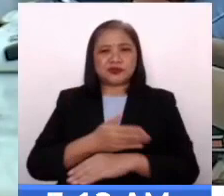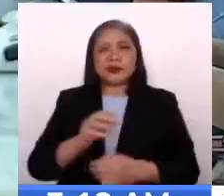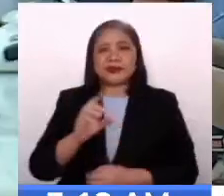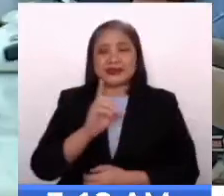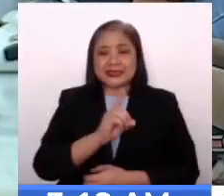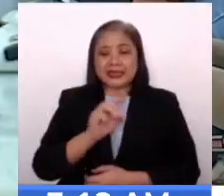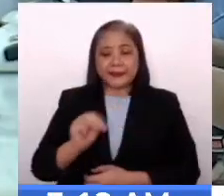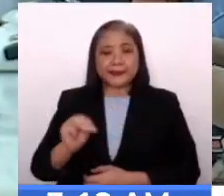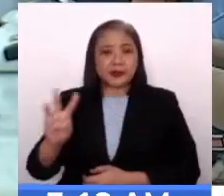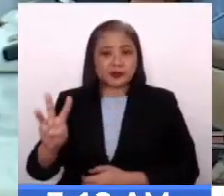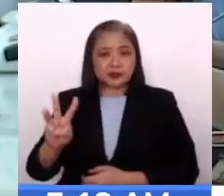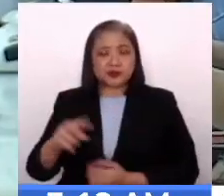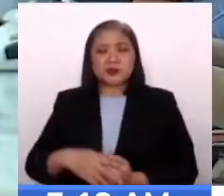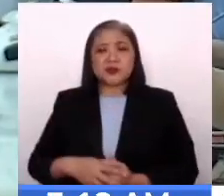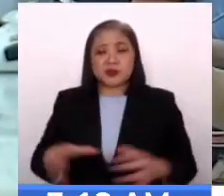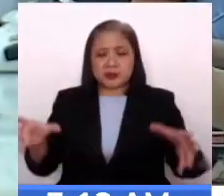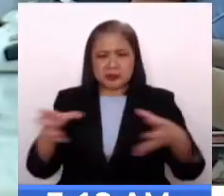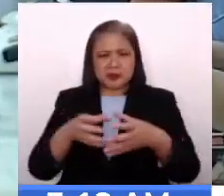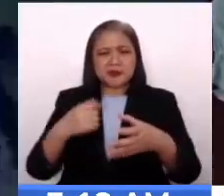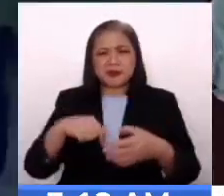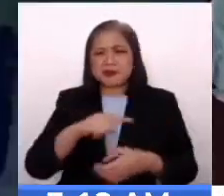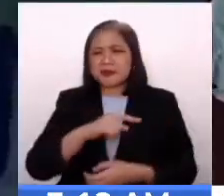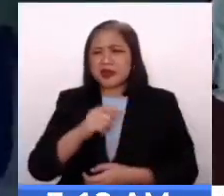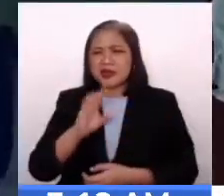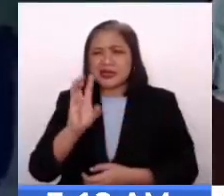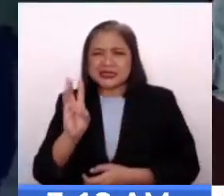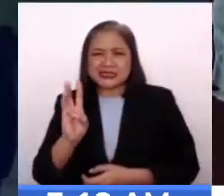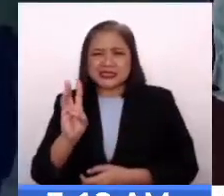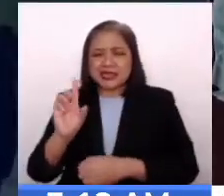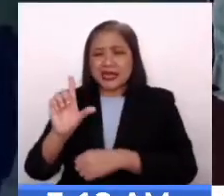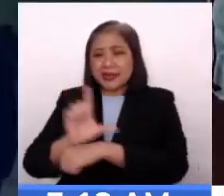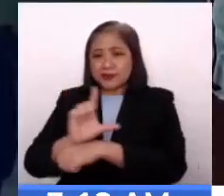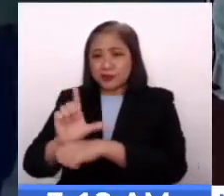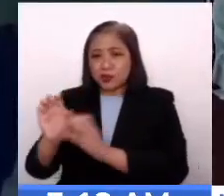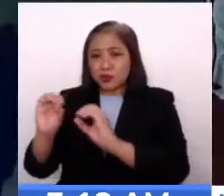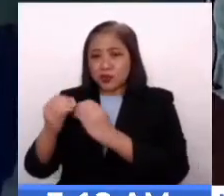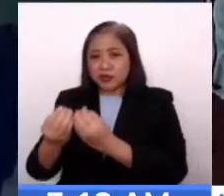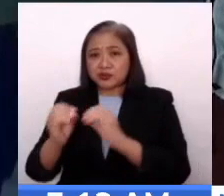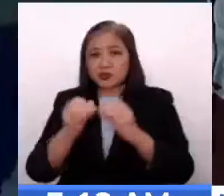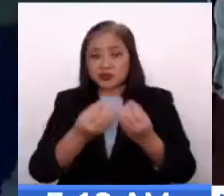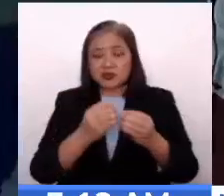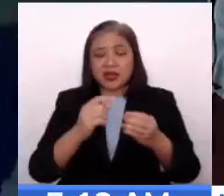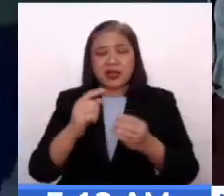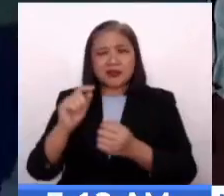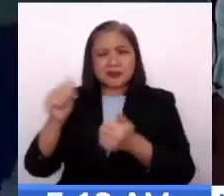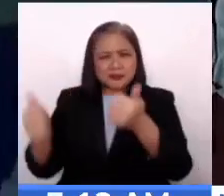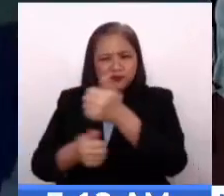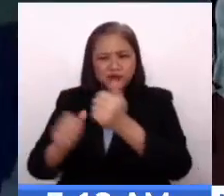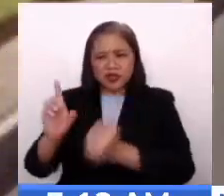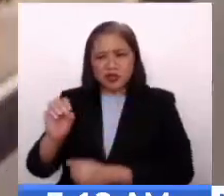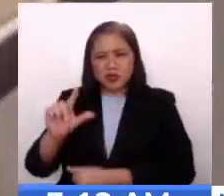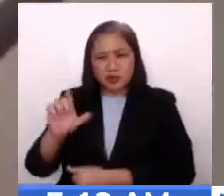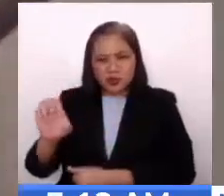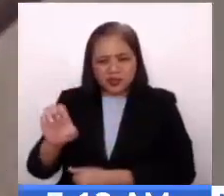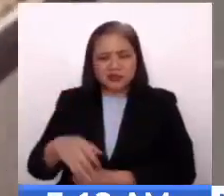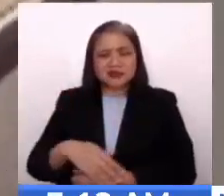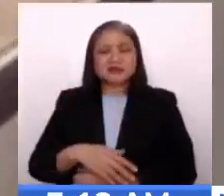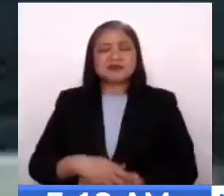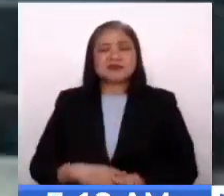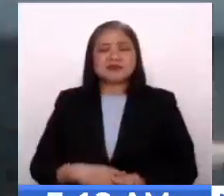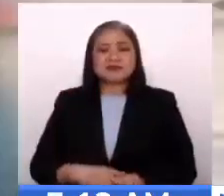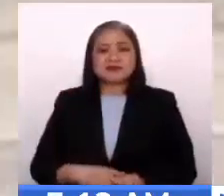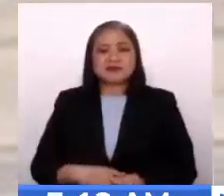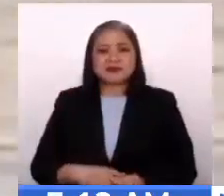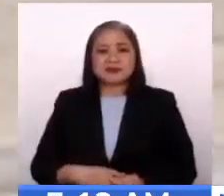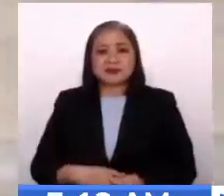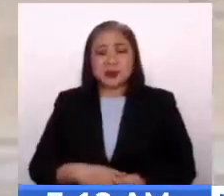hindi bababa sa 6 na labor agencies na dating nasa ilalim ng Department of Labor and Employment o DOLE. Lahat din ng mga polo